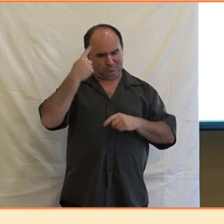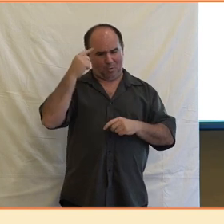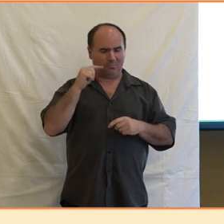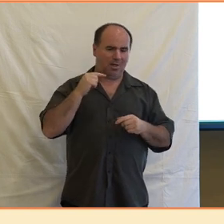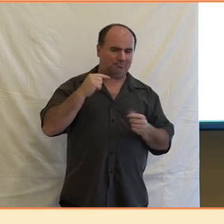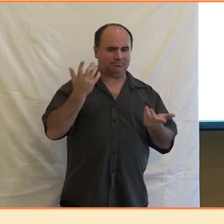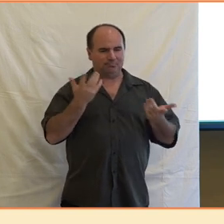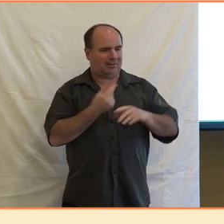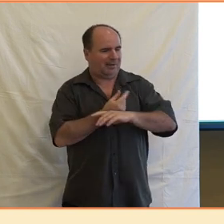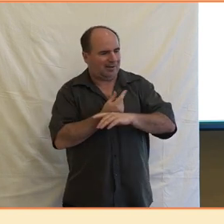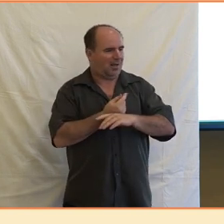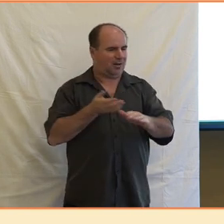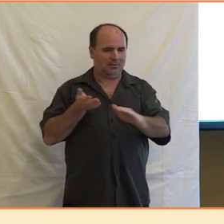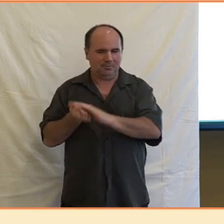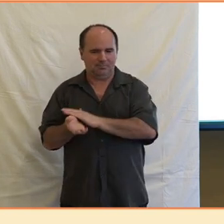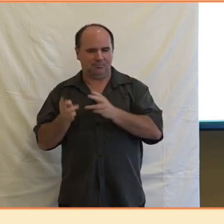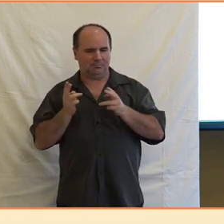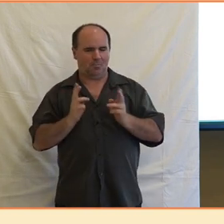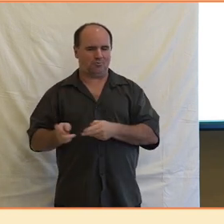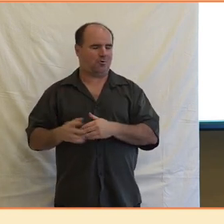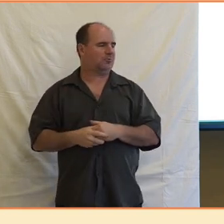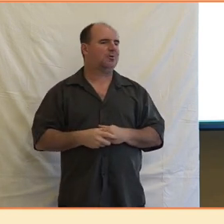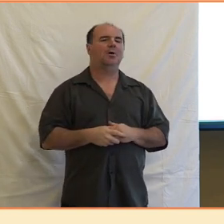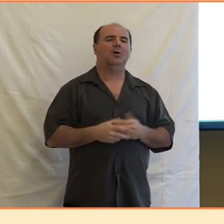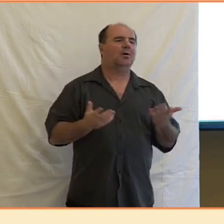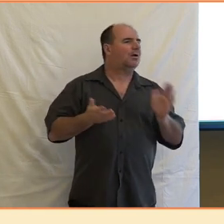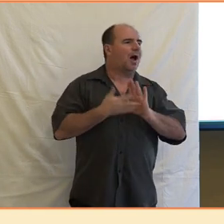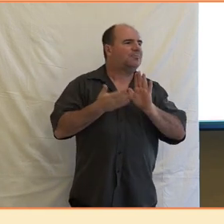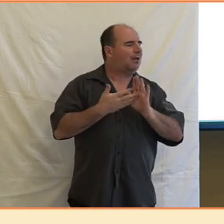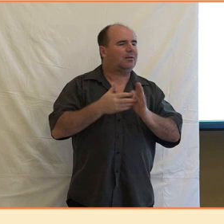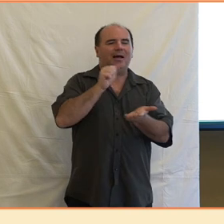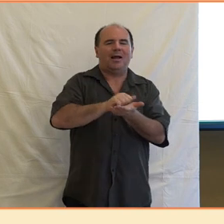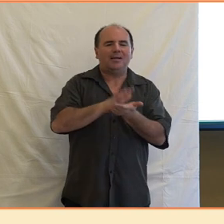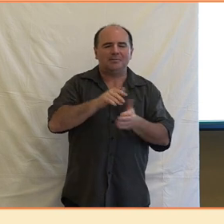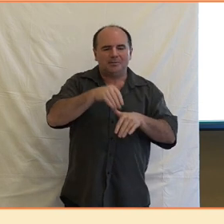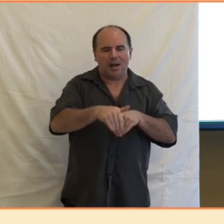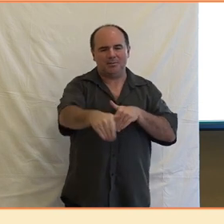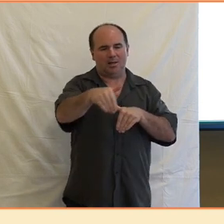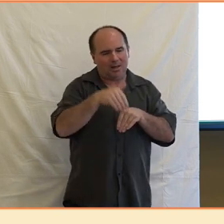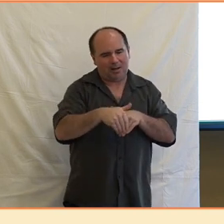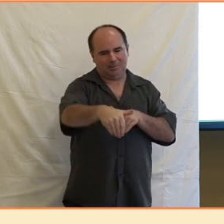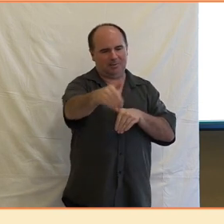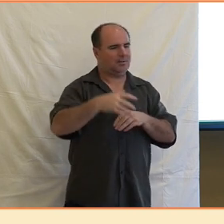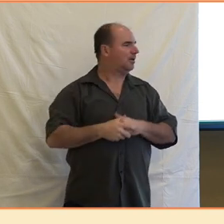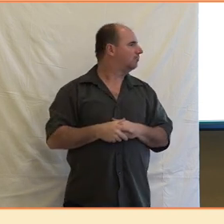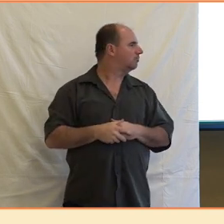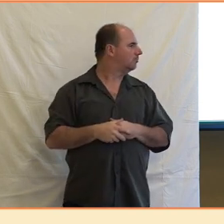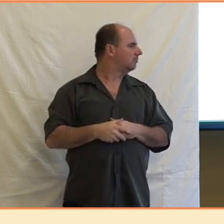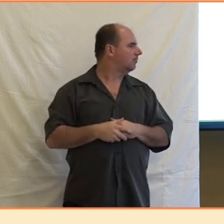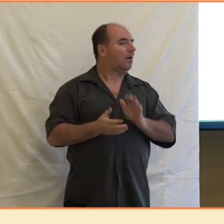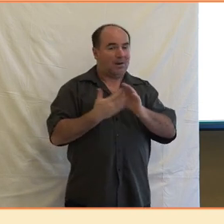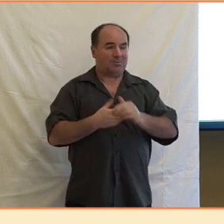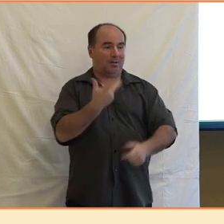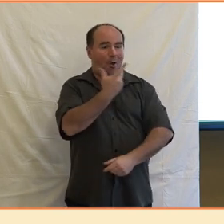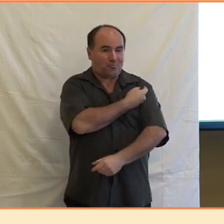alternativy. Zde máme problematiku různých třeba registrací, setkali jsme se to s tím u registrací na